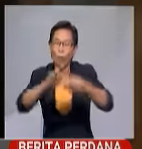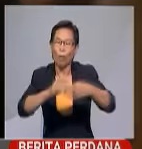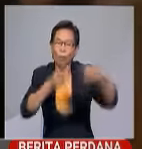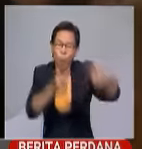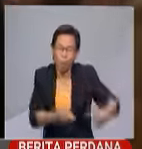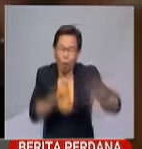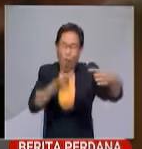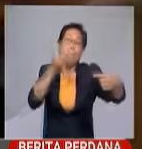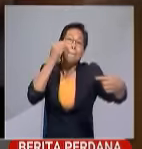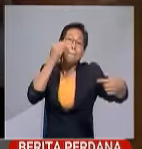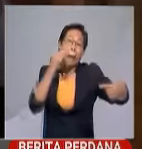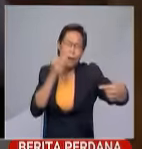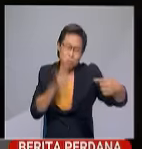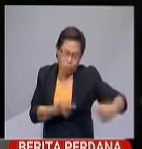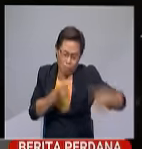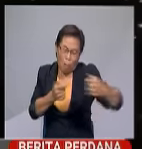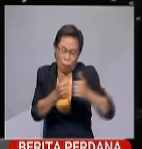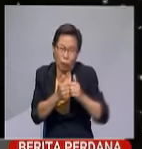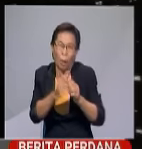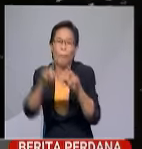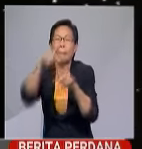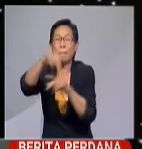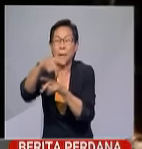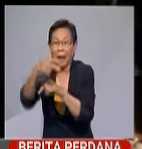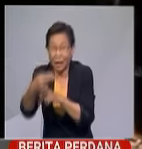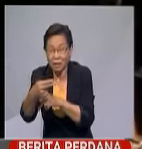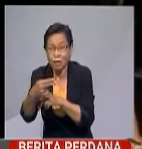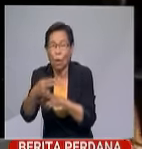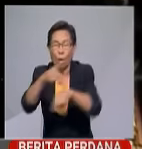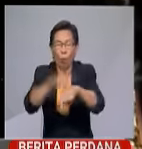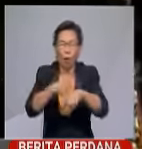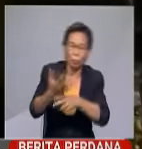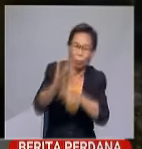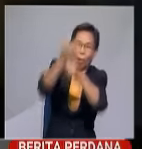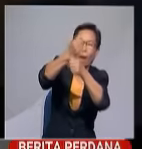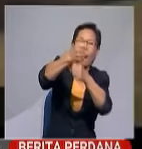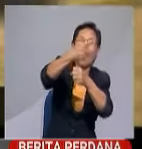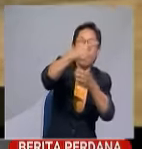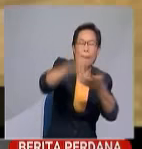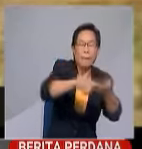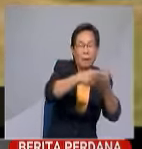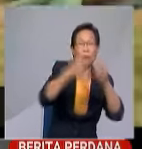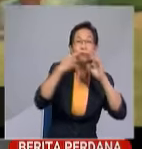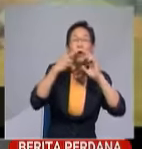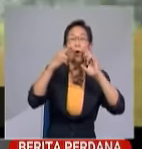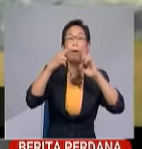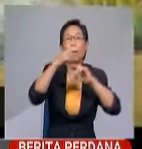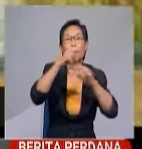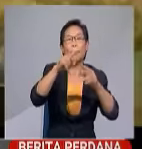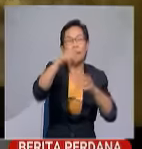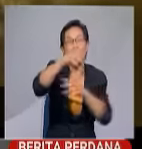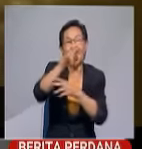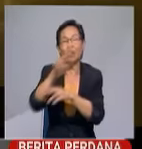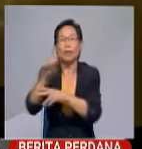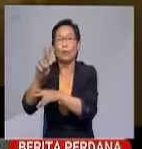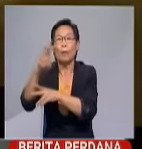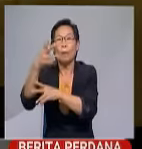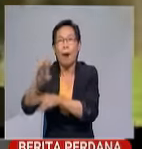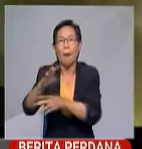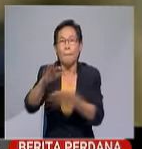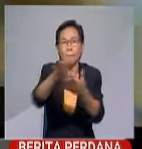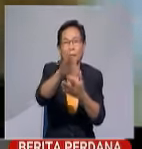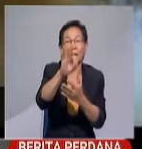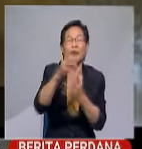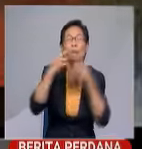perjuangan Tun Dr. Mahathir Mohamad bersama Pakatan Harapan sewaktu memenangi pilihan raya umum ke-14 telah dipilih secara rasmi